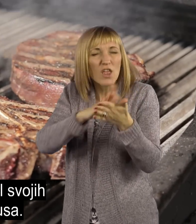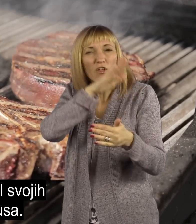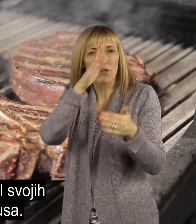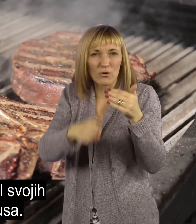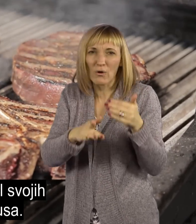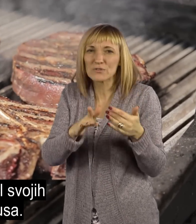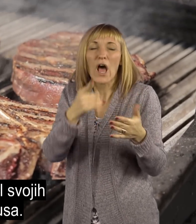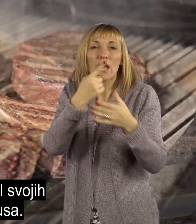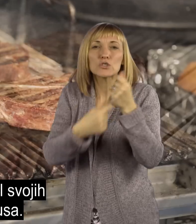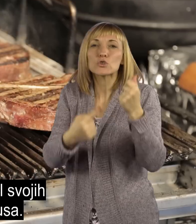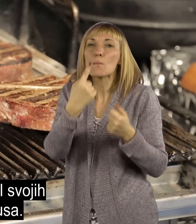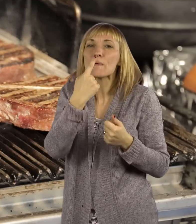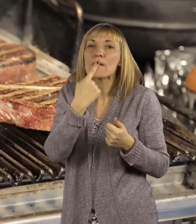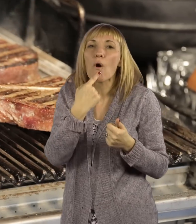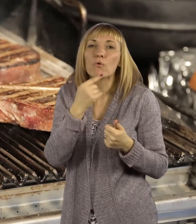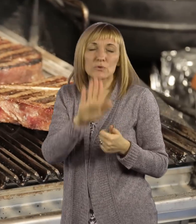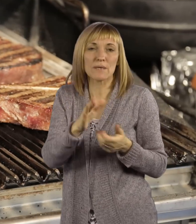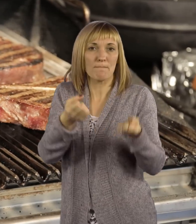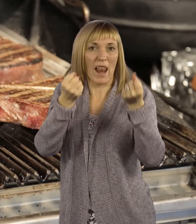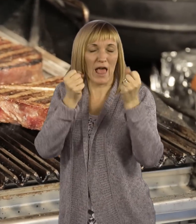lastnosti in okusa.